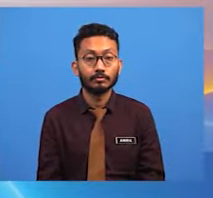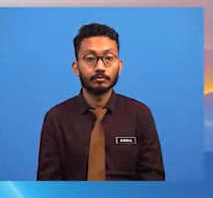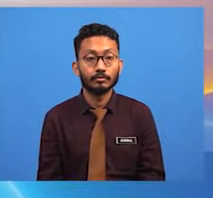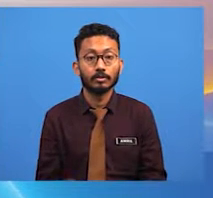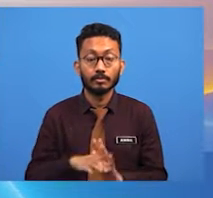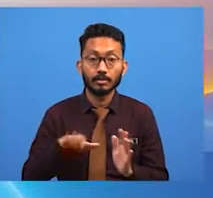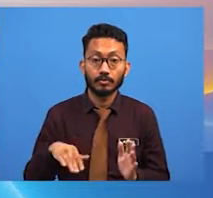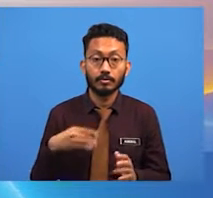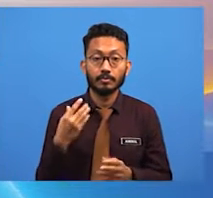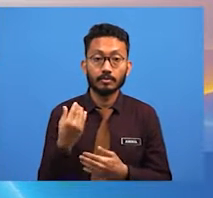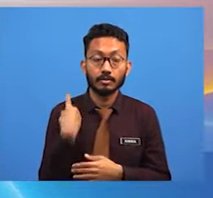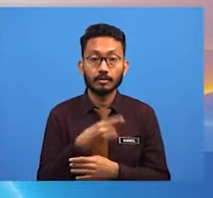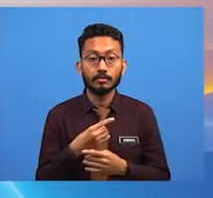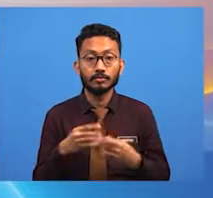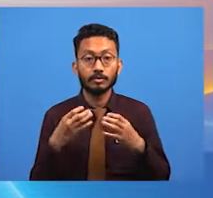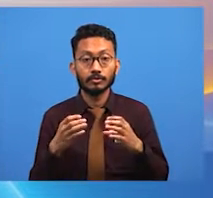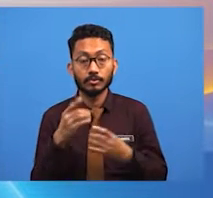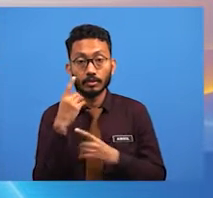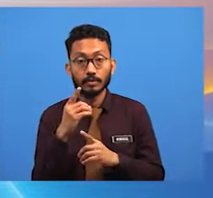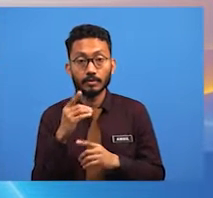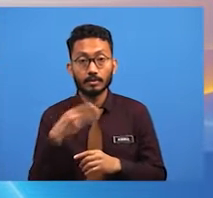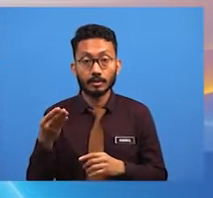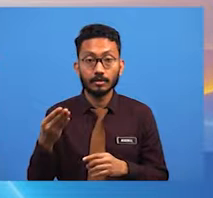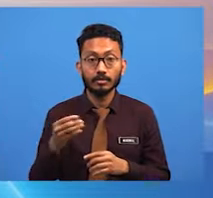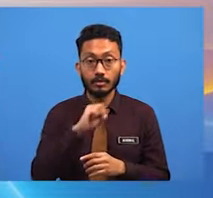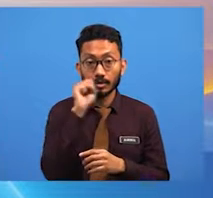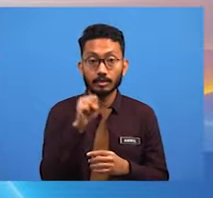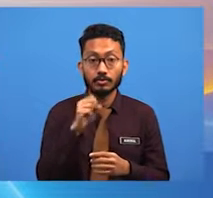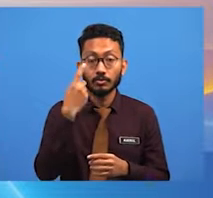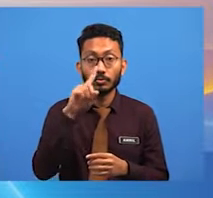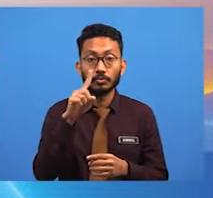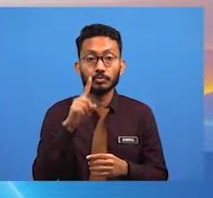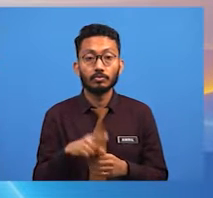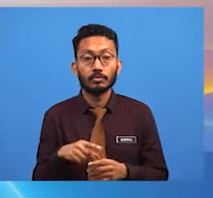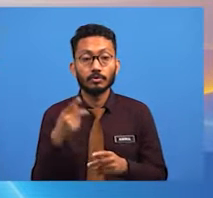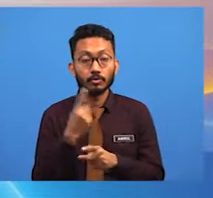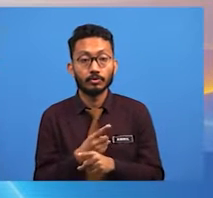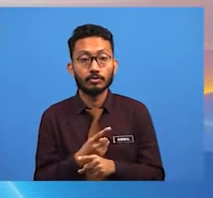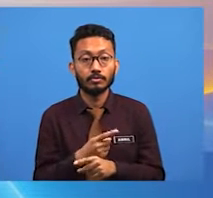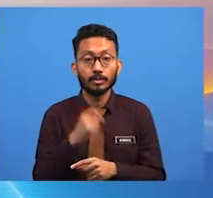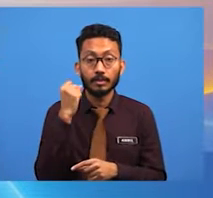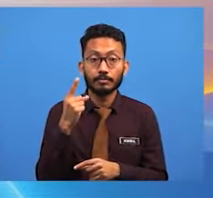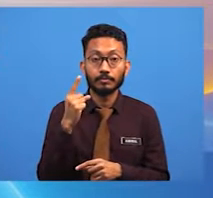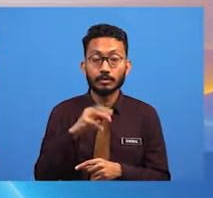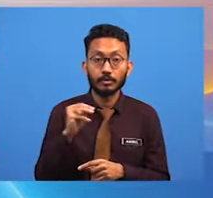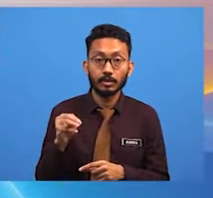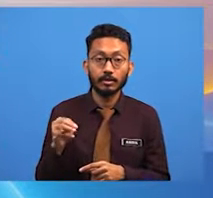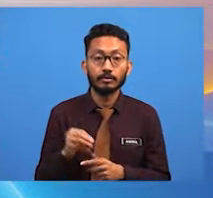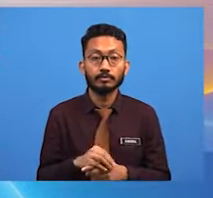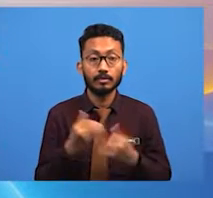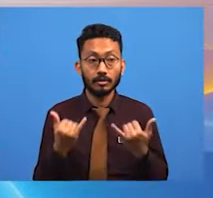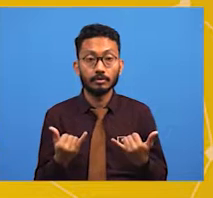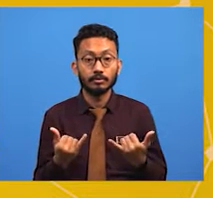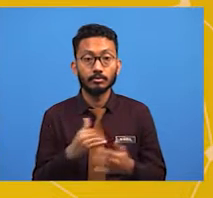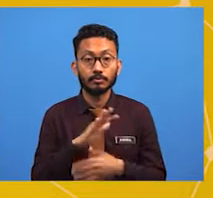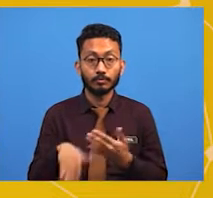Sebelum itu, mari kita cuba jawab beberapa soalan untuk mengukuhkan kefahaman murid-murid